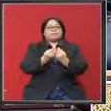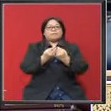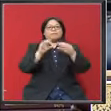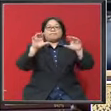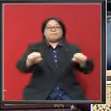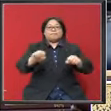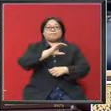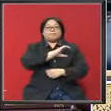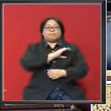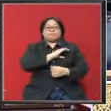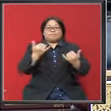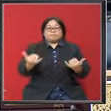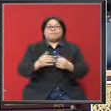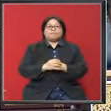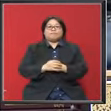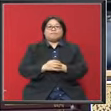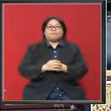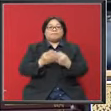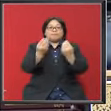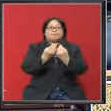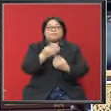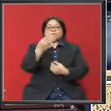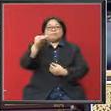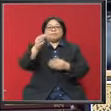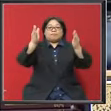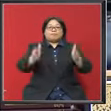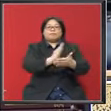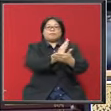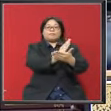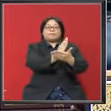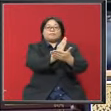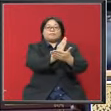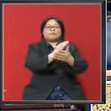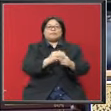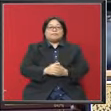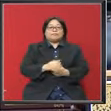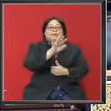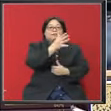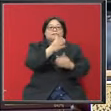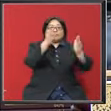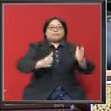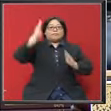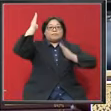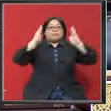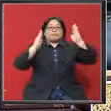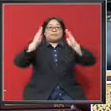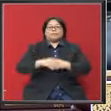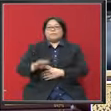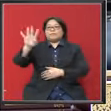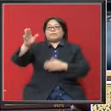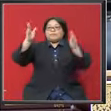yang ditahan oleh pedal rem setakat ini berjunub berjumlah sembilan belas orang Suspect Kediri daripada 15 warga negara Malaysia